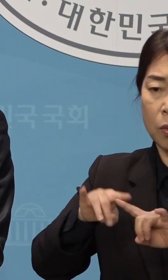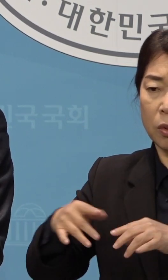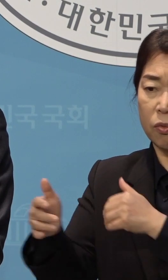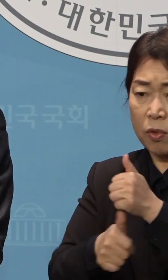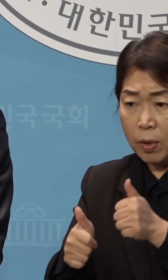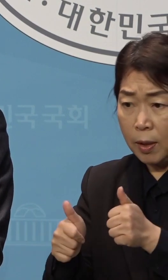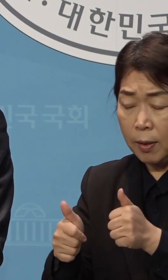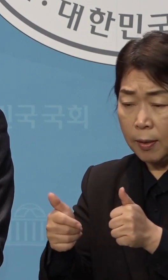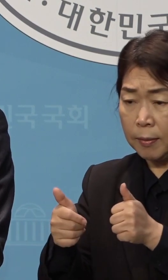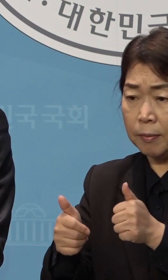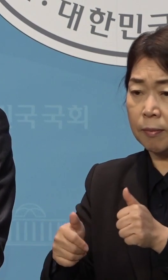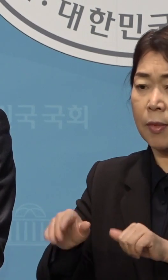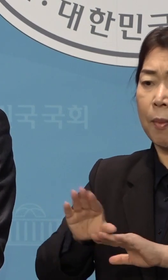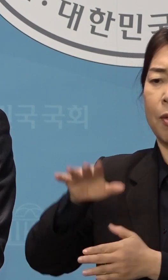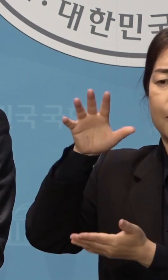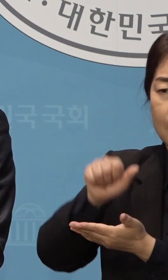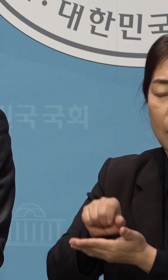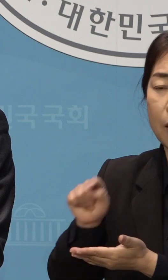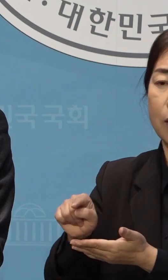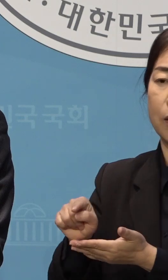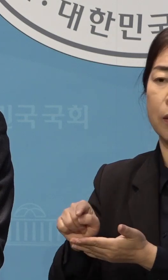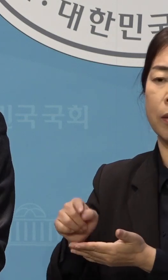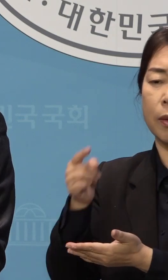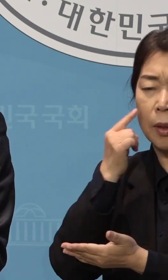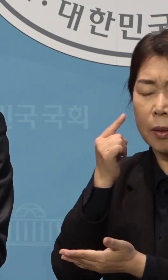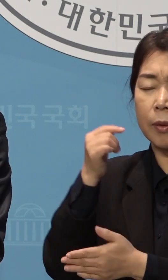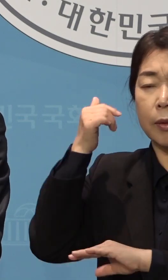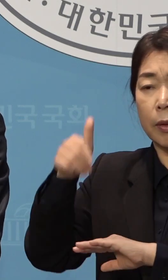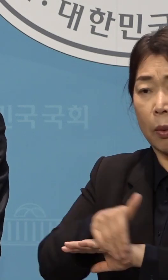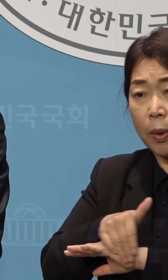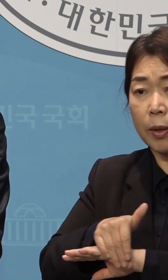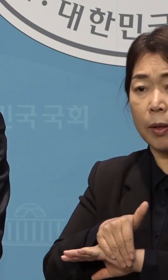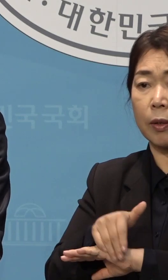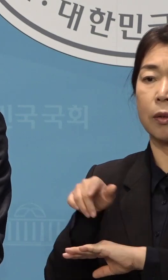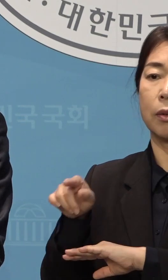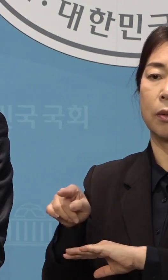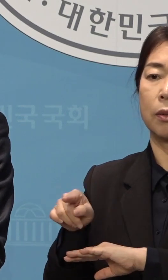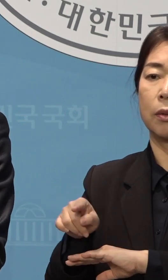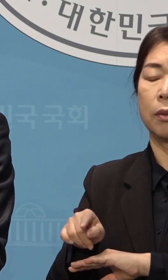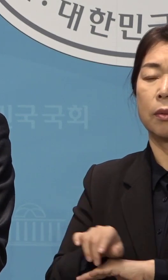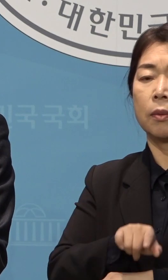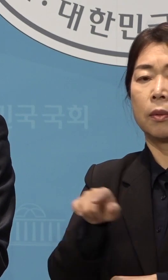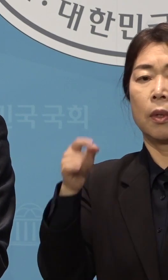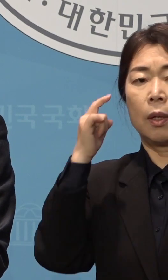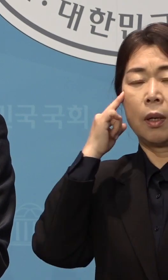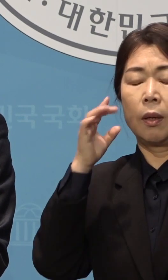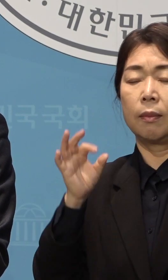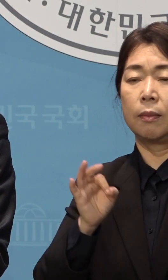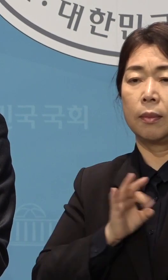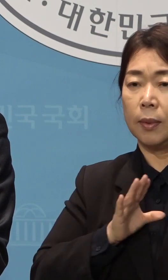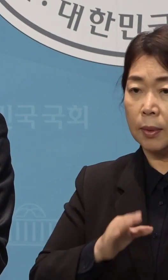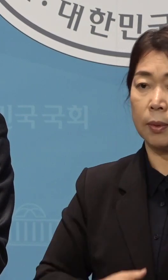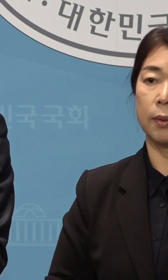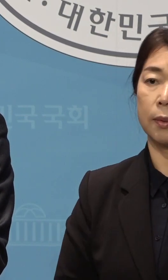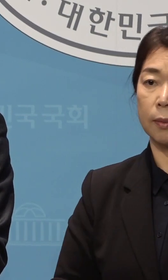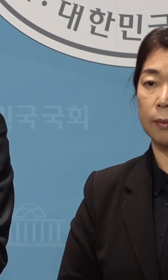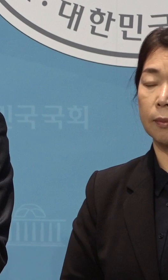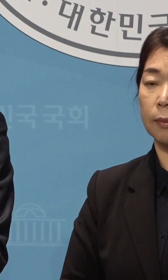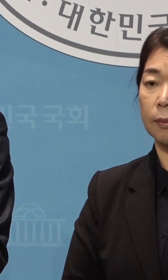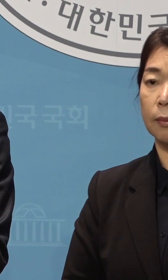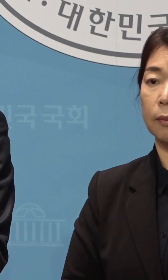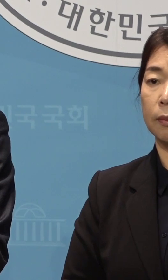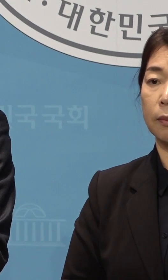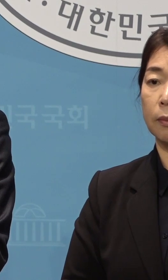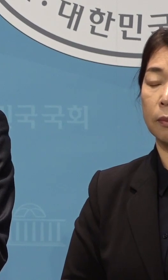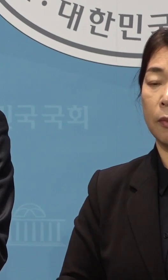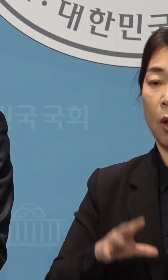위원회를 방송 장악에 세우겠다는 대통령의 선포에 경악을 금할 수 없습니다